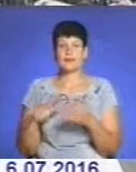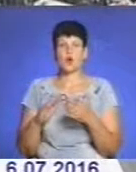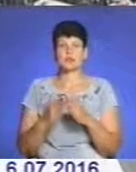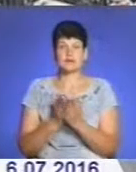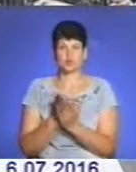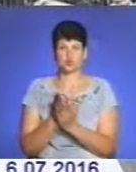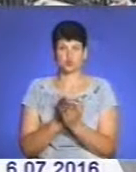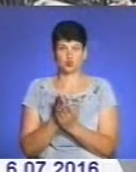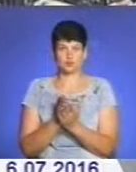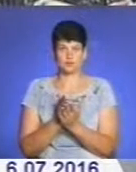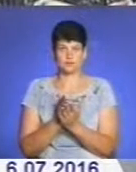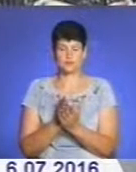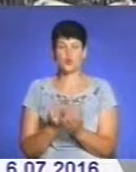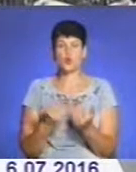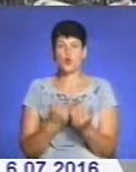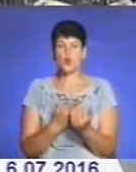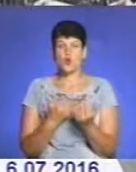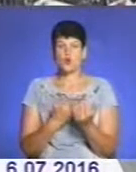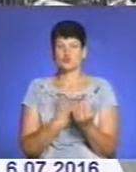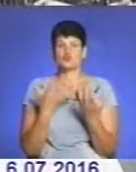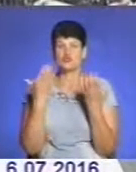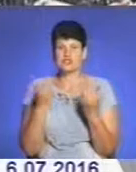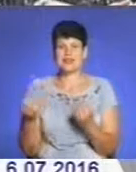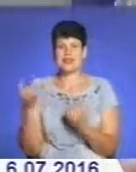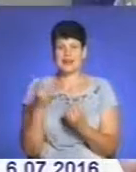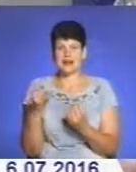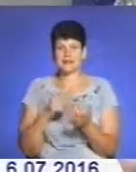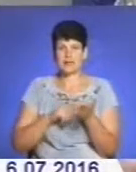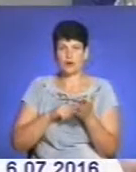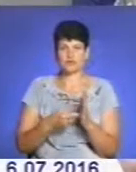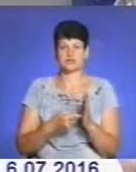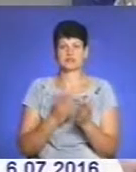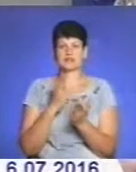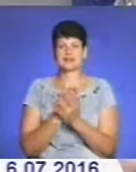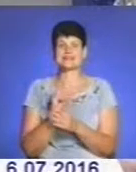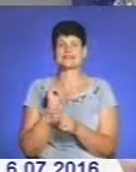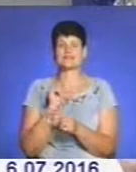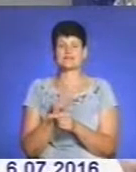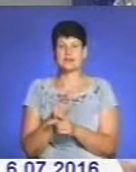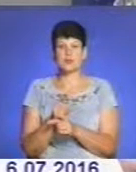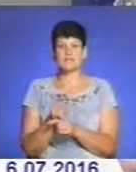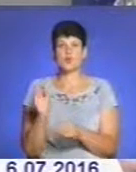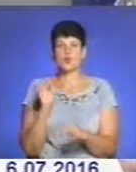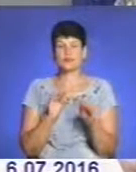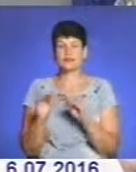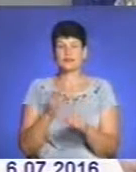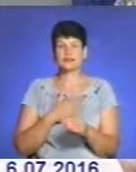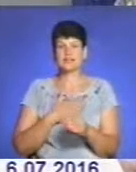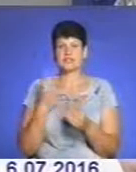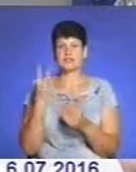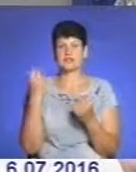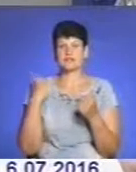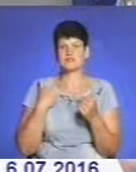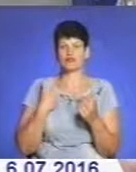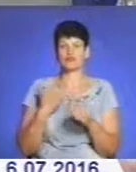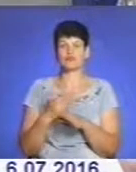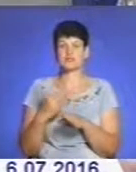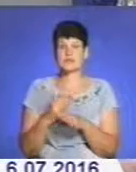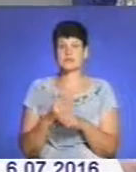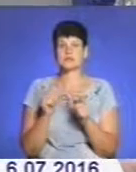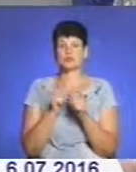так. Вступають. Хочу ще раз наголосити, що поставлено чітке завдання укомплектувати наші дві військові частини, які з пунктом